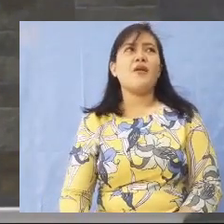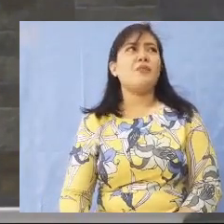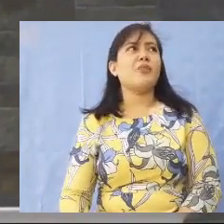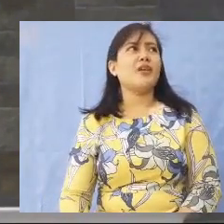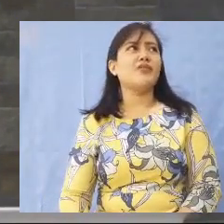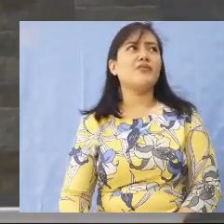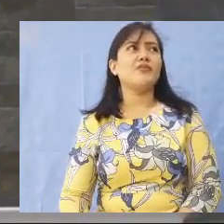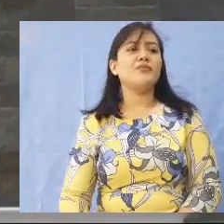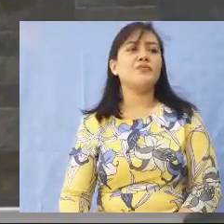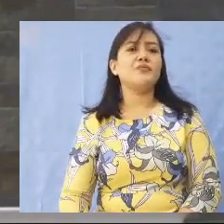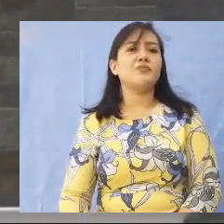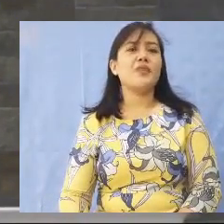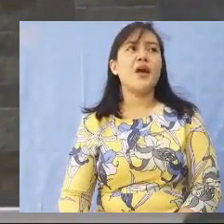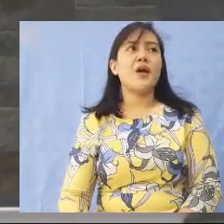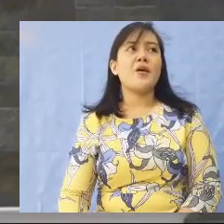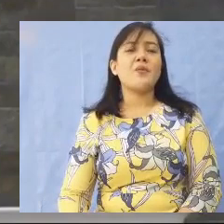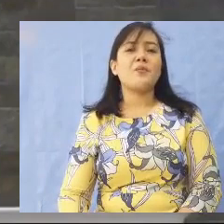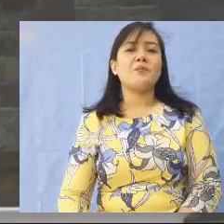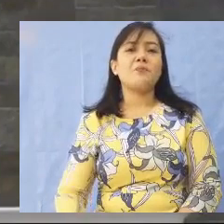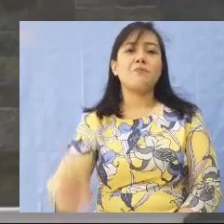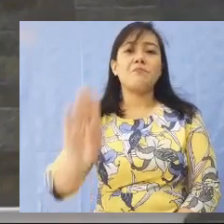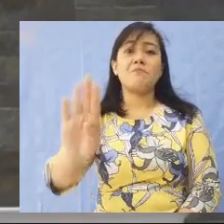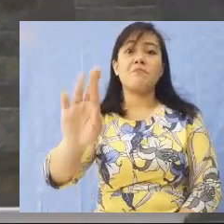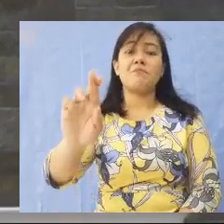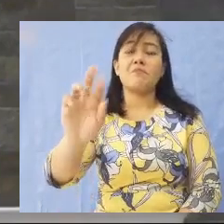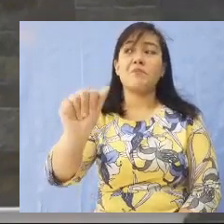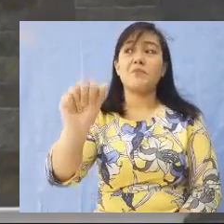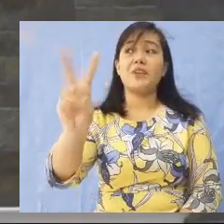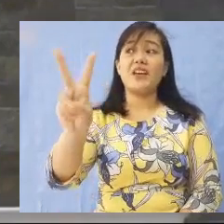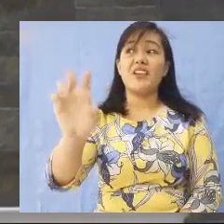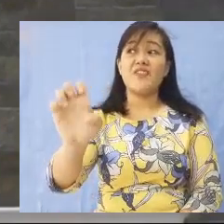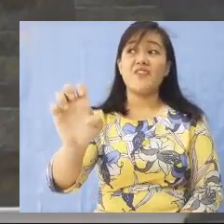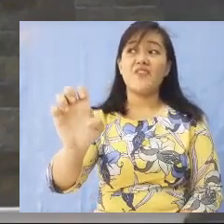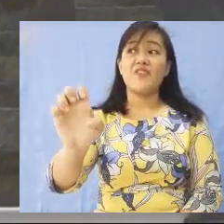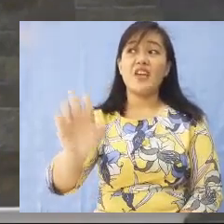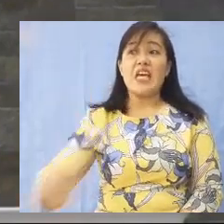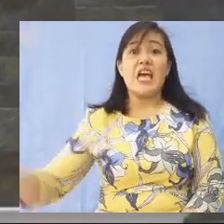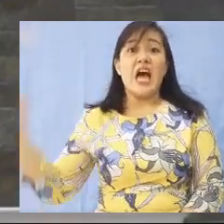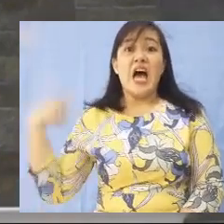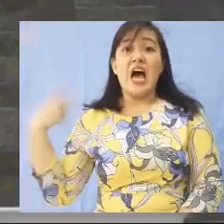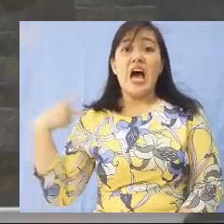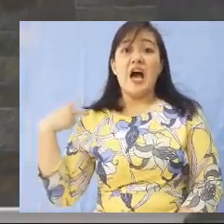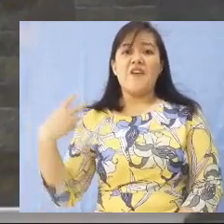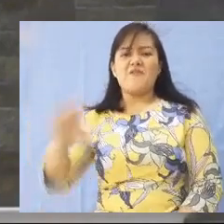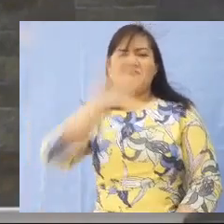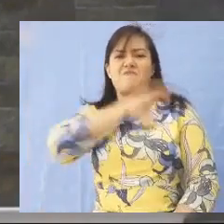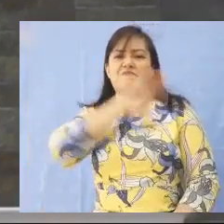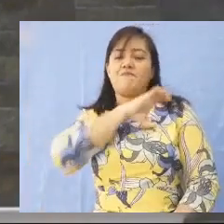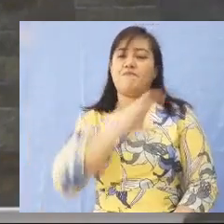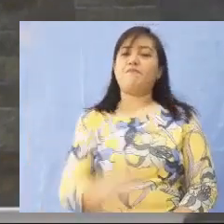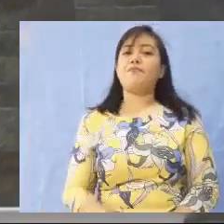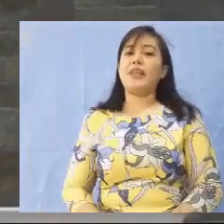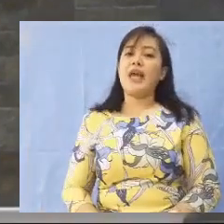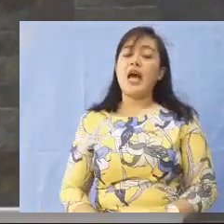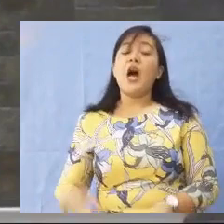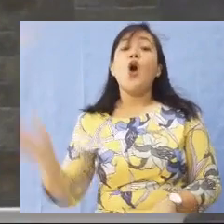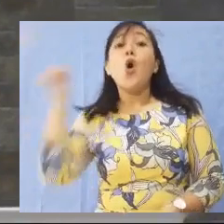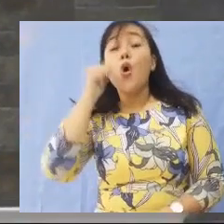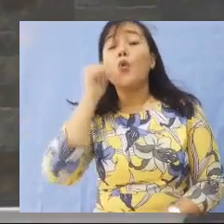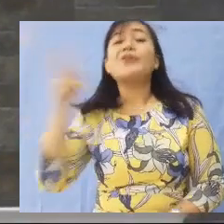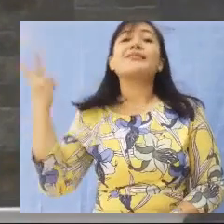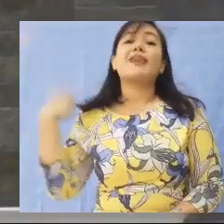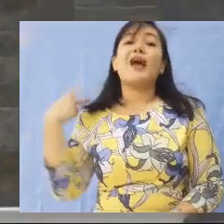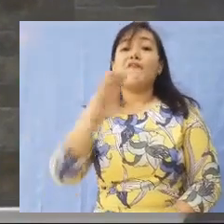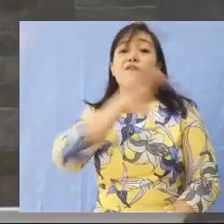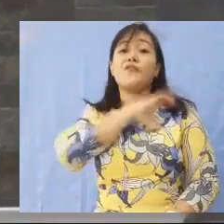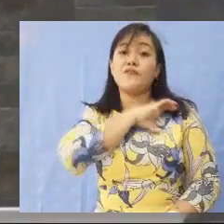Now, ano pong implication yan? A comforter or a fortis, sa paningin po yan ng